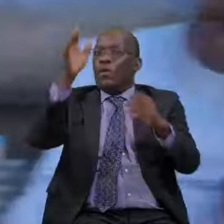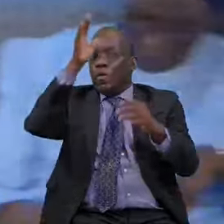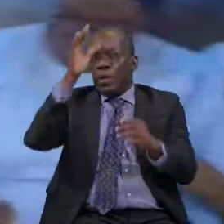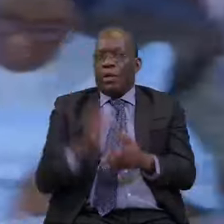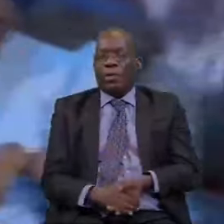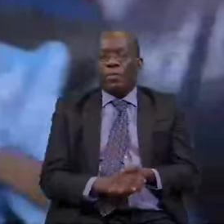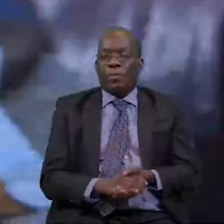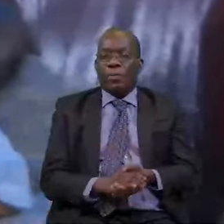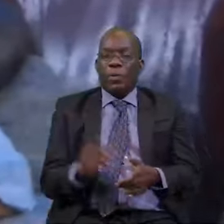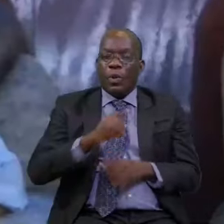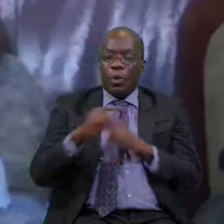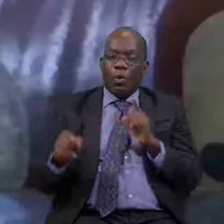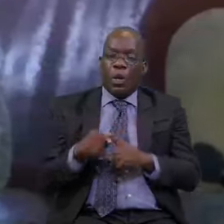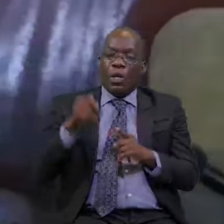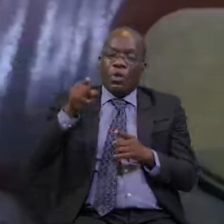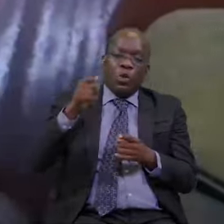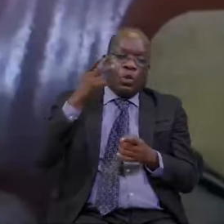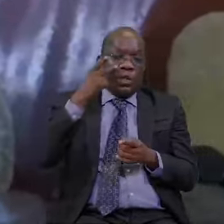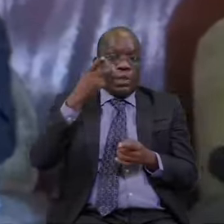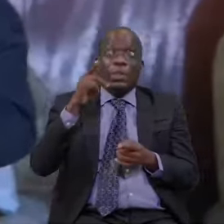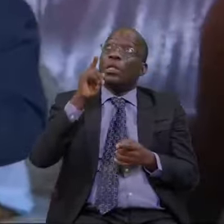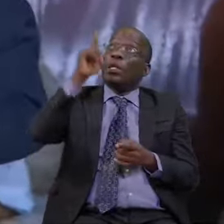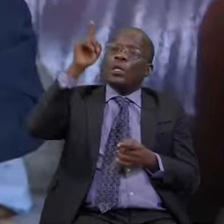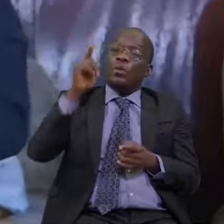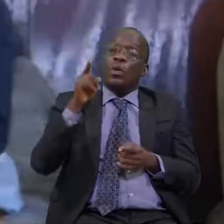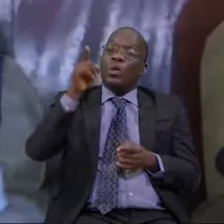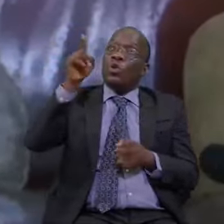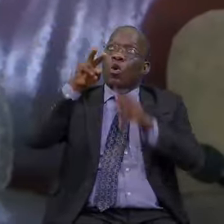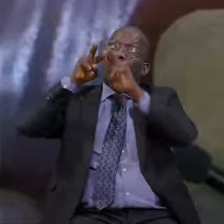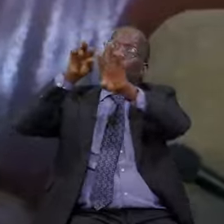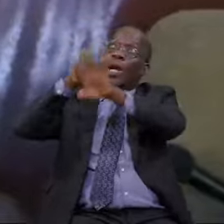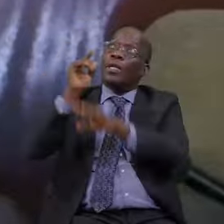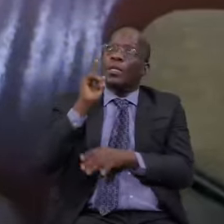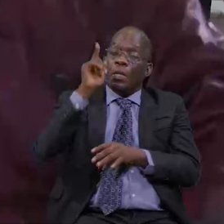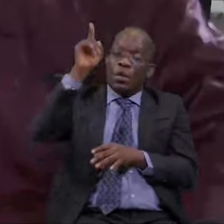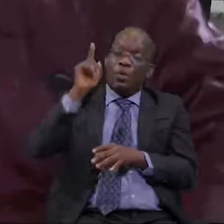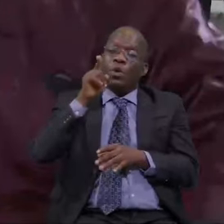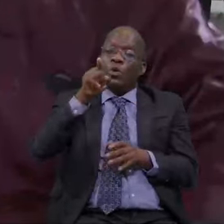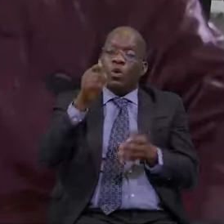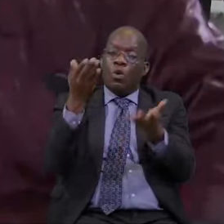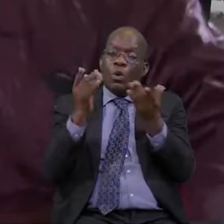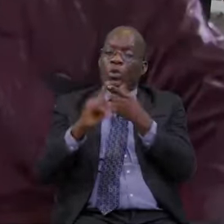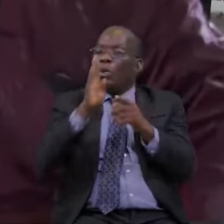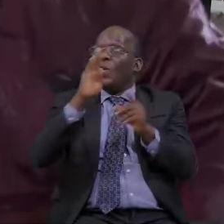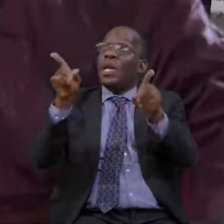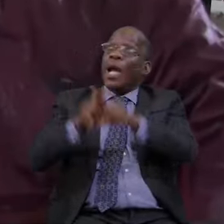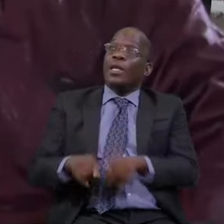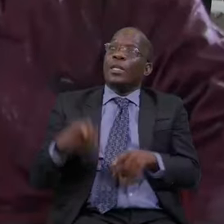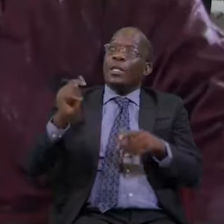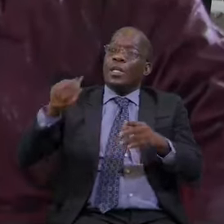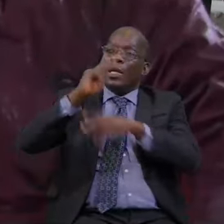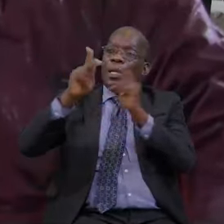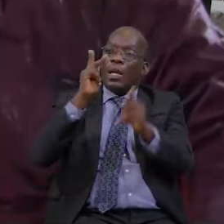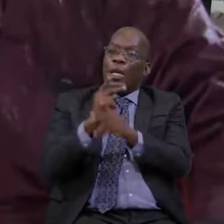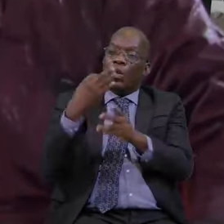Père. Et quand vous l'observez, quand vous le regardez, vous voulez être un dirigeant